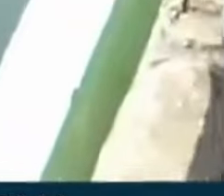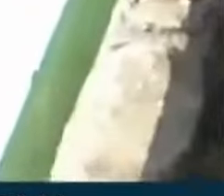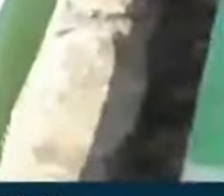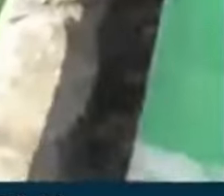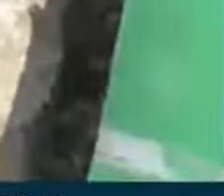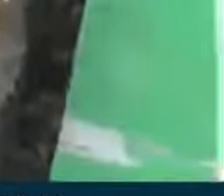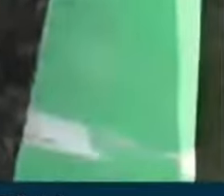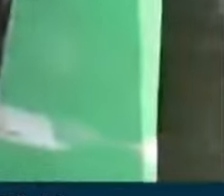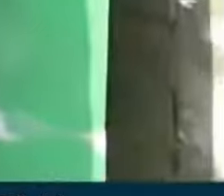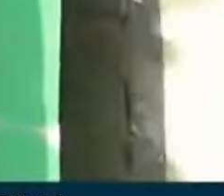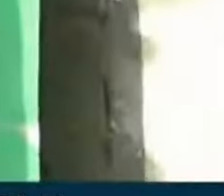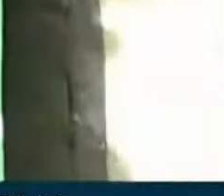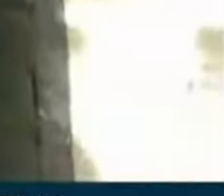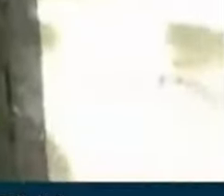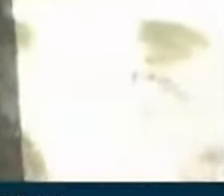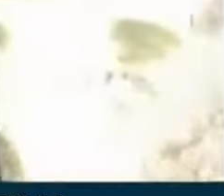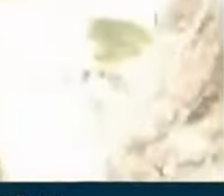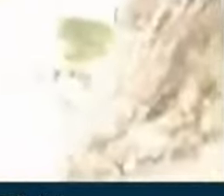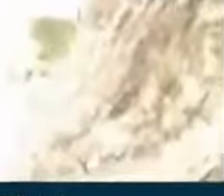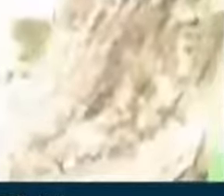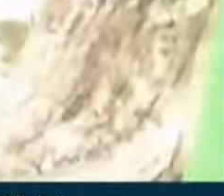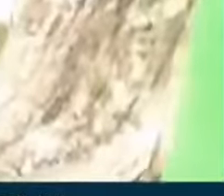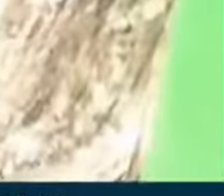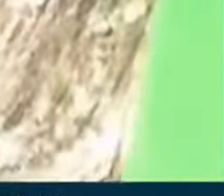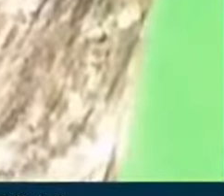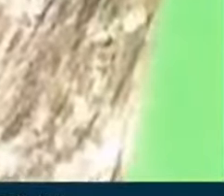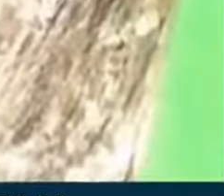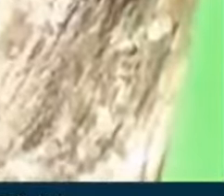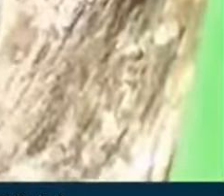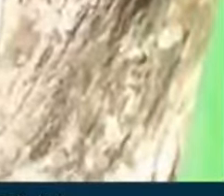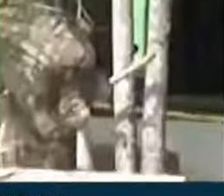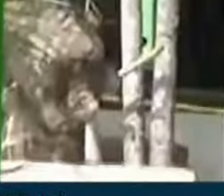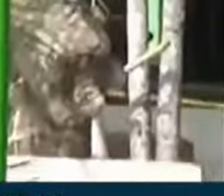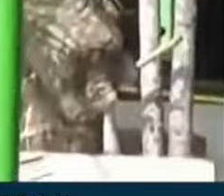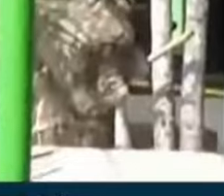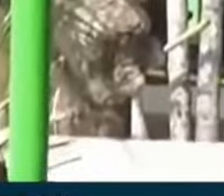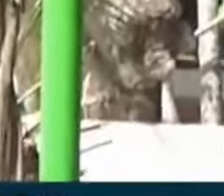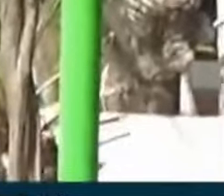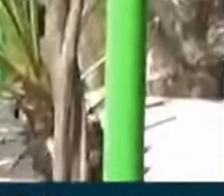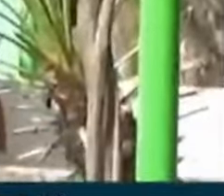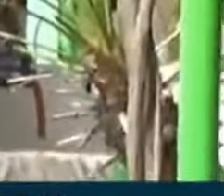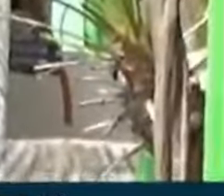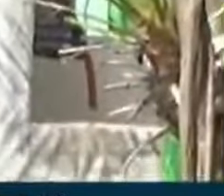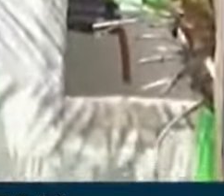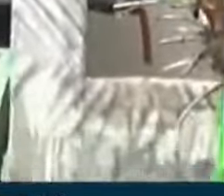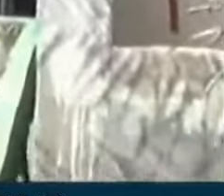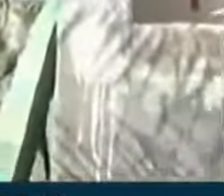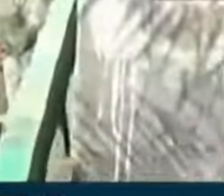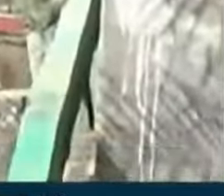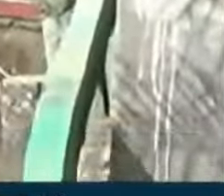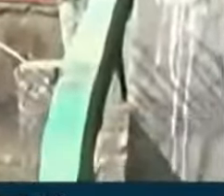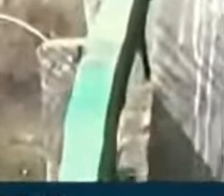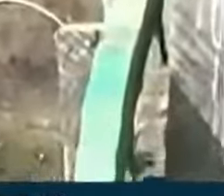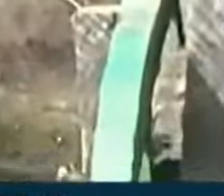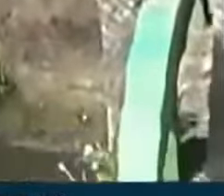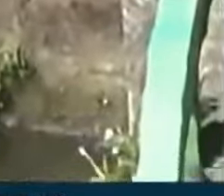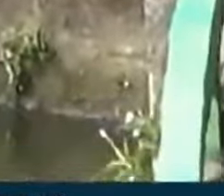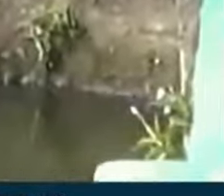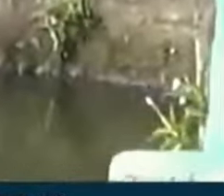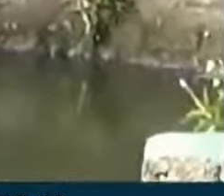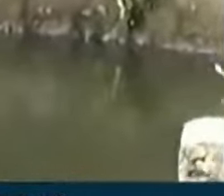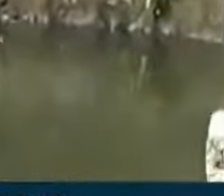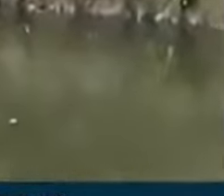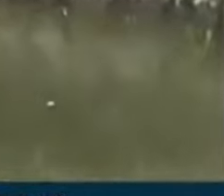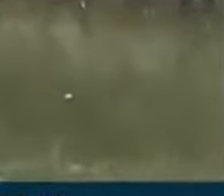namun saat korban berusaha naik dari kolam korban menggapai seutas kabel yang ternyata teraliri